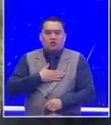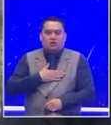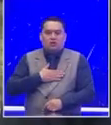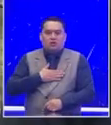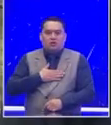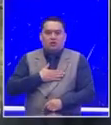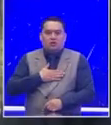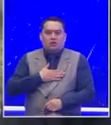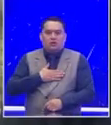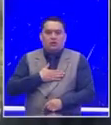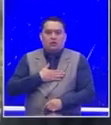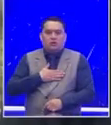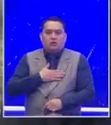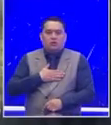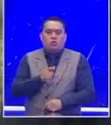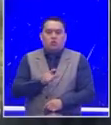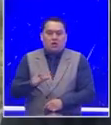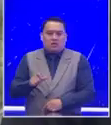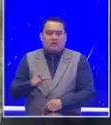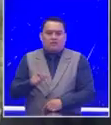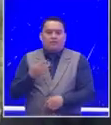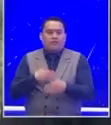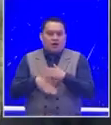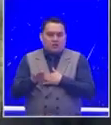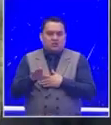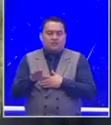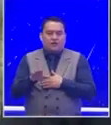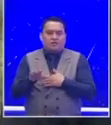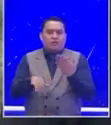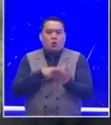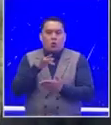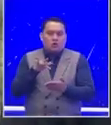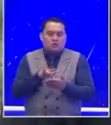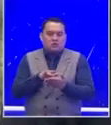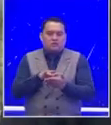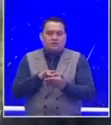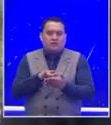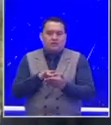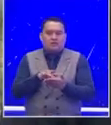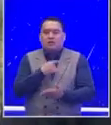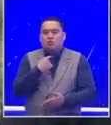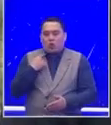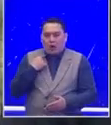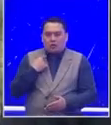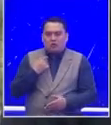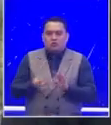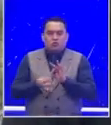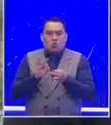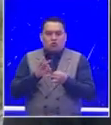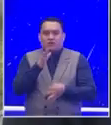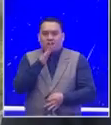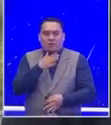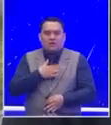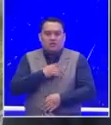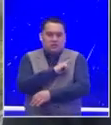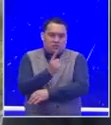таких граждан, выходцев из города Талдыкургана, которые в такое трудное время